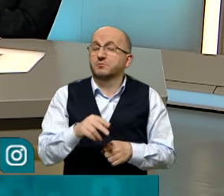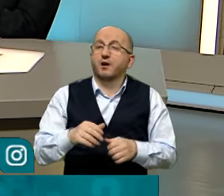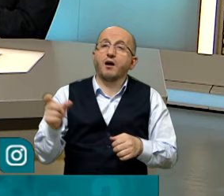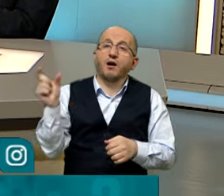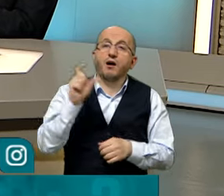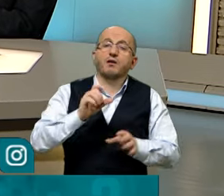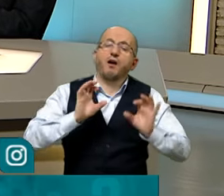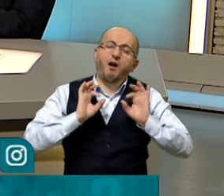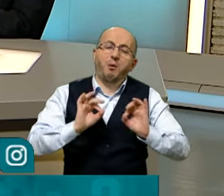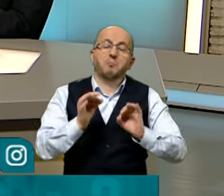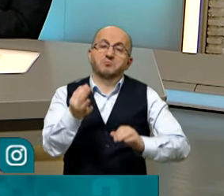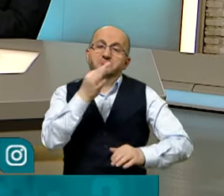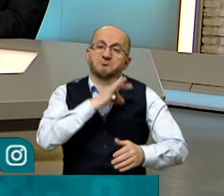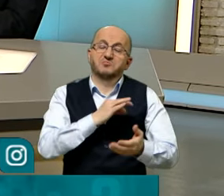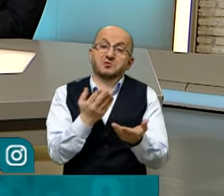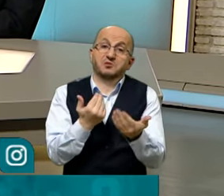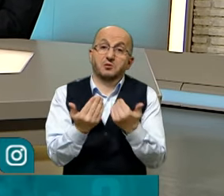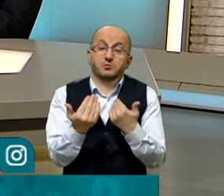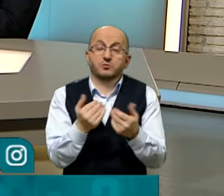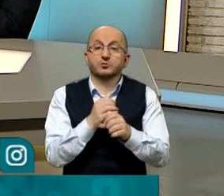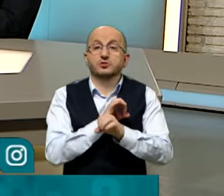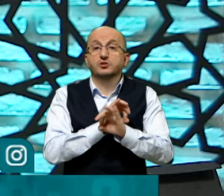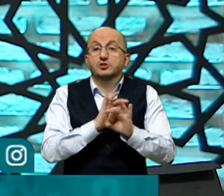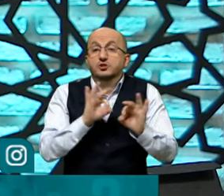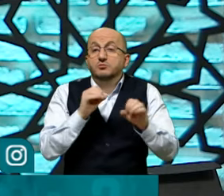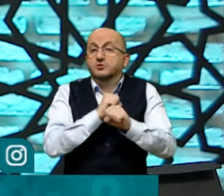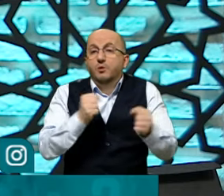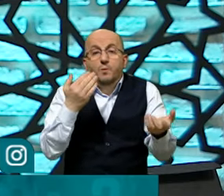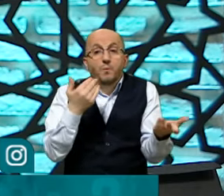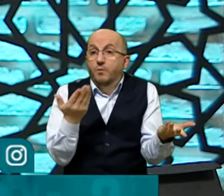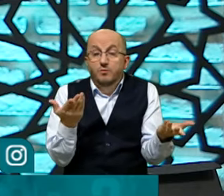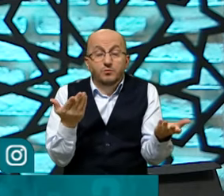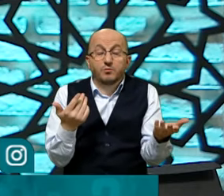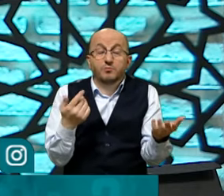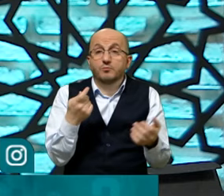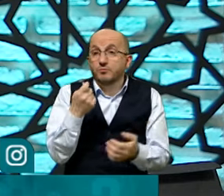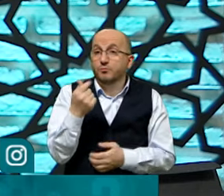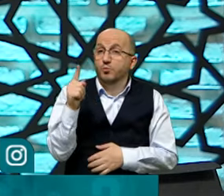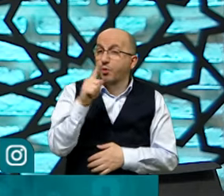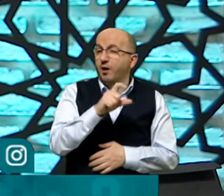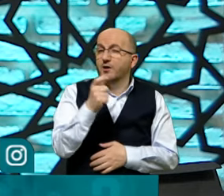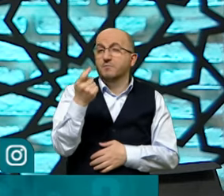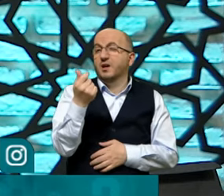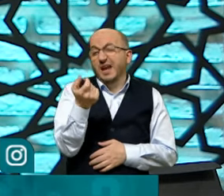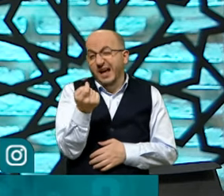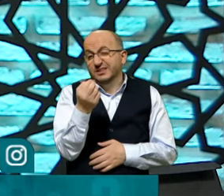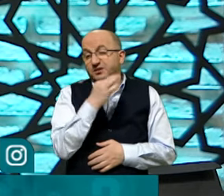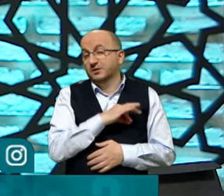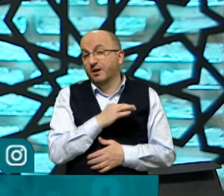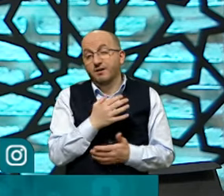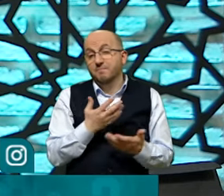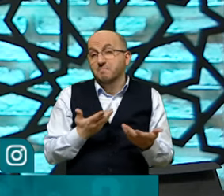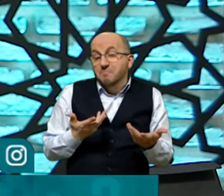olarak bir miktar hep geliyor yani mübarek adam hiçbir zarar etmedin ya da bizim paramız Bu sene bu ay hiç mi asker etmedi